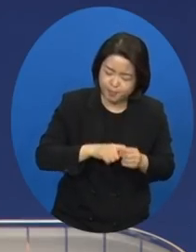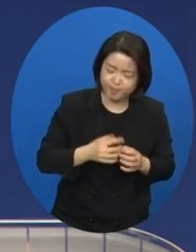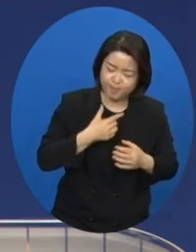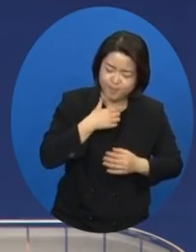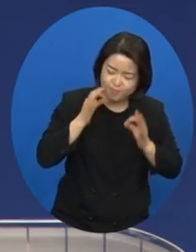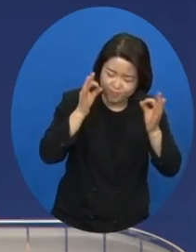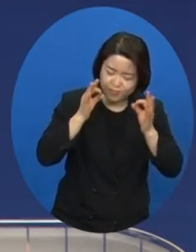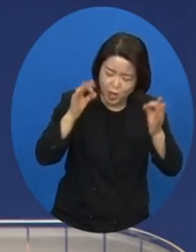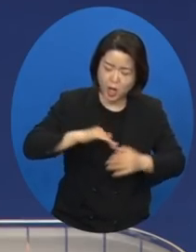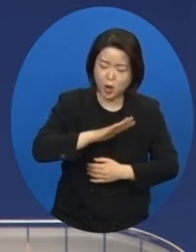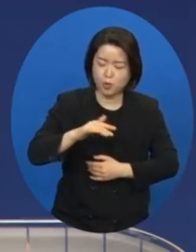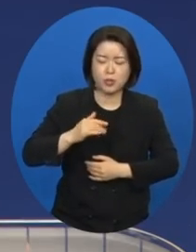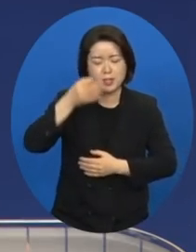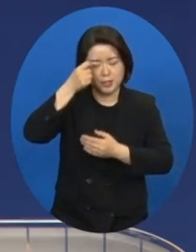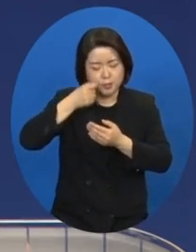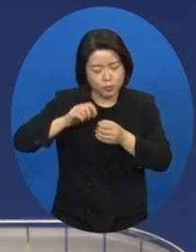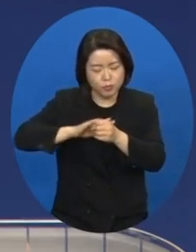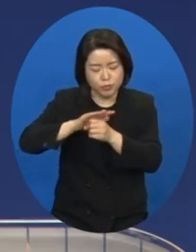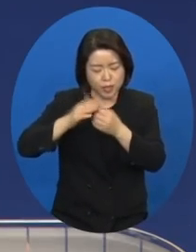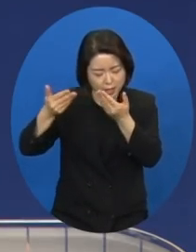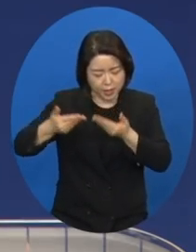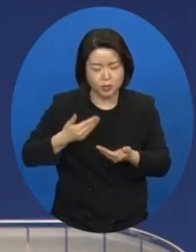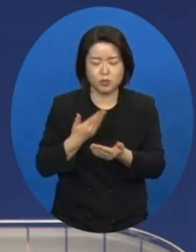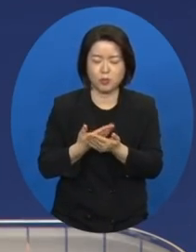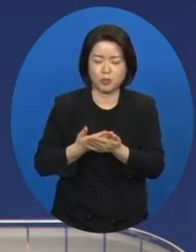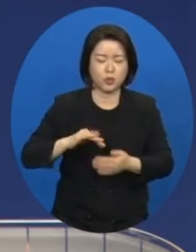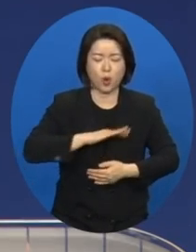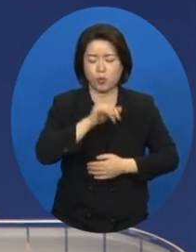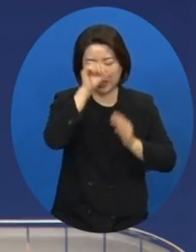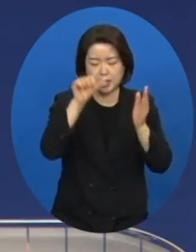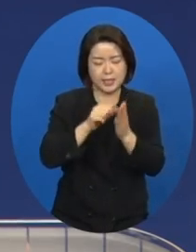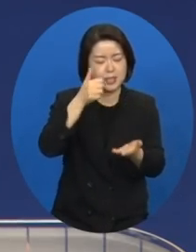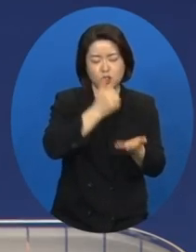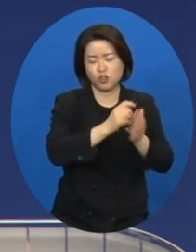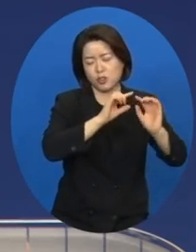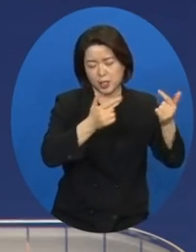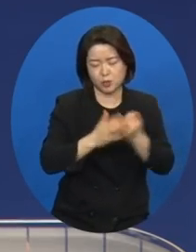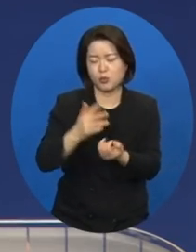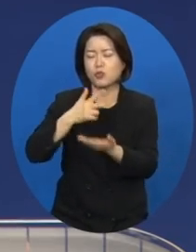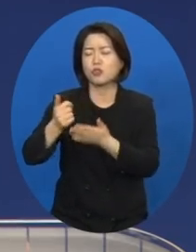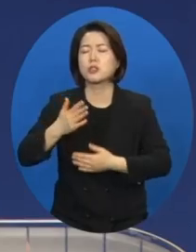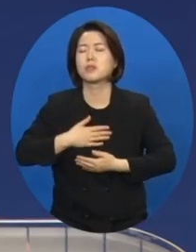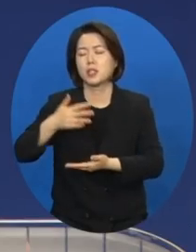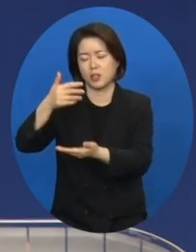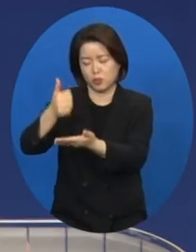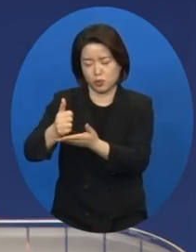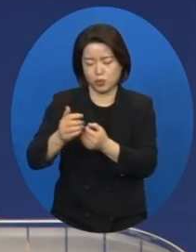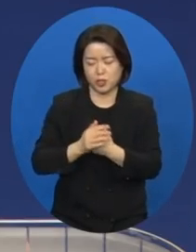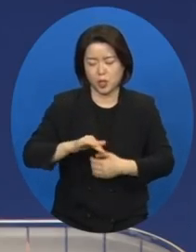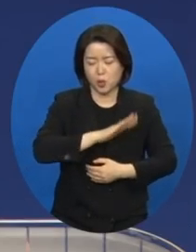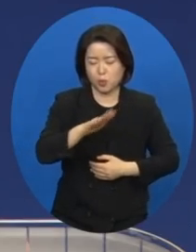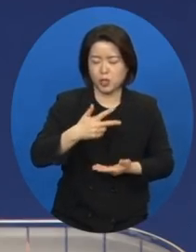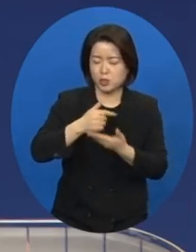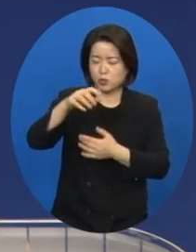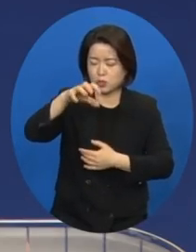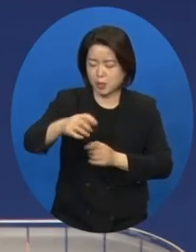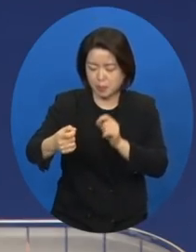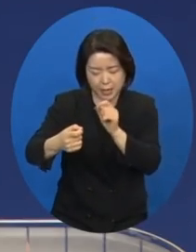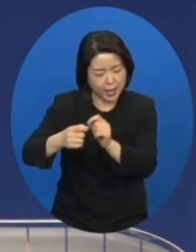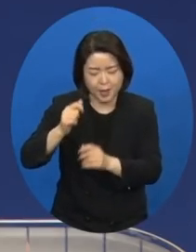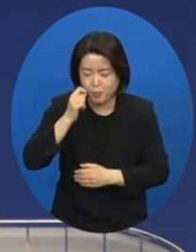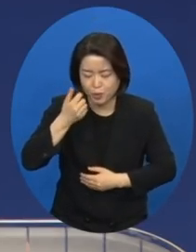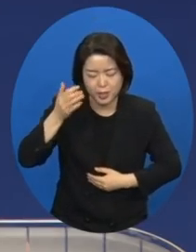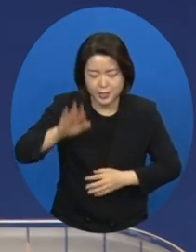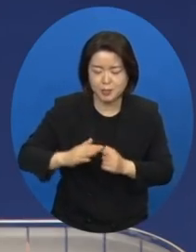주셔서 주여 우리가 인생의 주인이 아니라 주님이 우리의 주인 되시고 또한 우리 힘으로는 절대 주님 앞에 나아갈 수 없지만